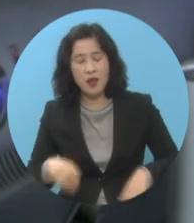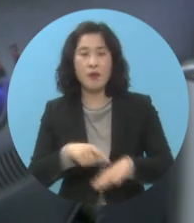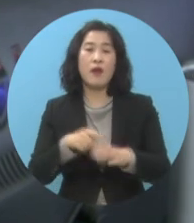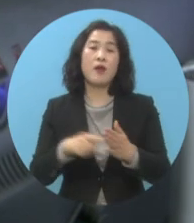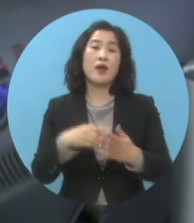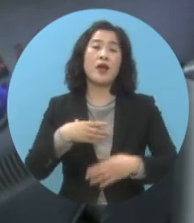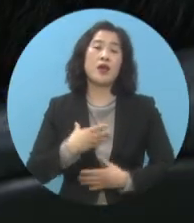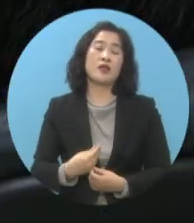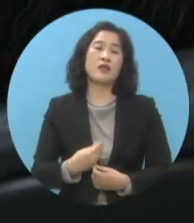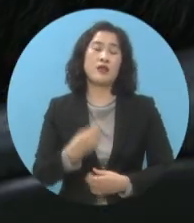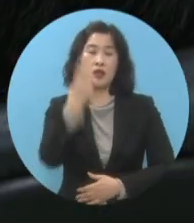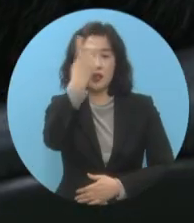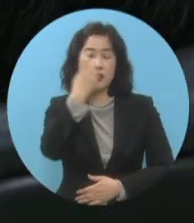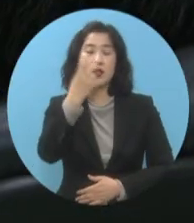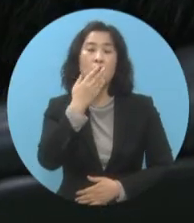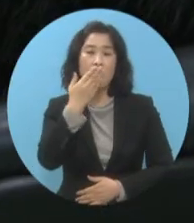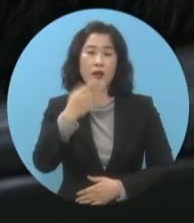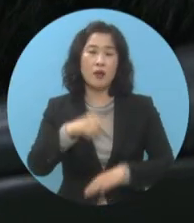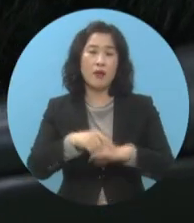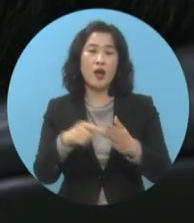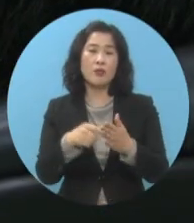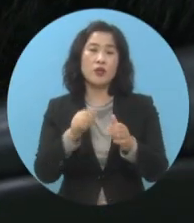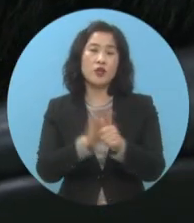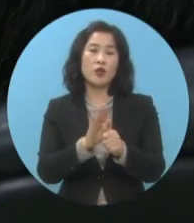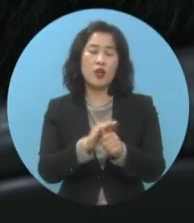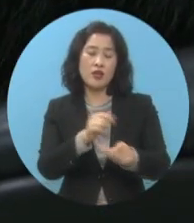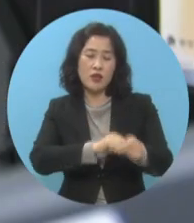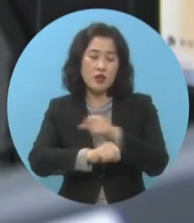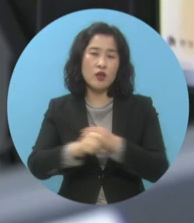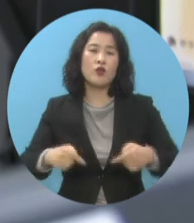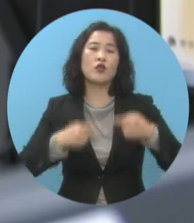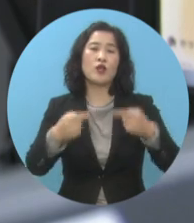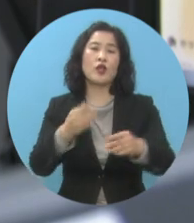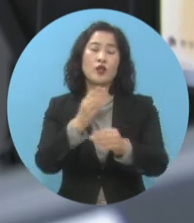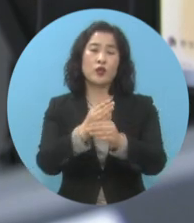지치고 힘든 마음의 안전까지 지킬 수 있도록 심리상담 지원에